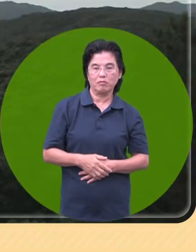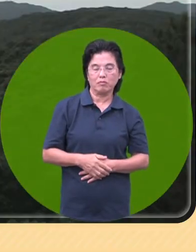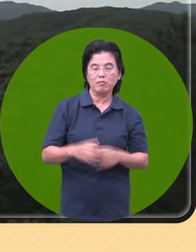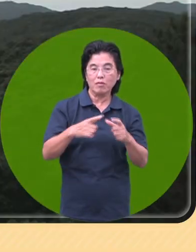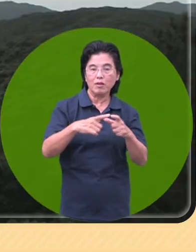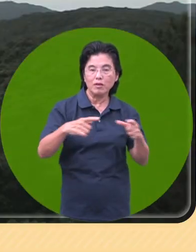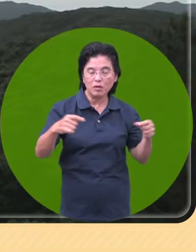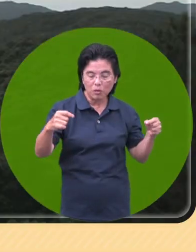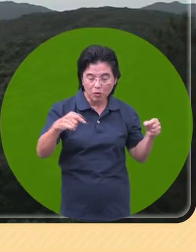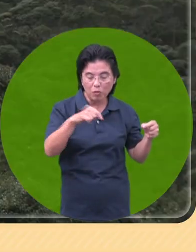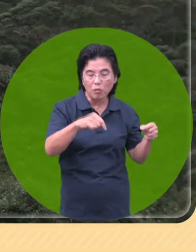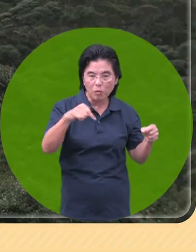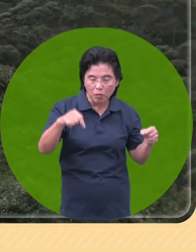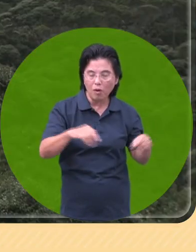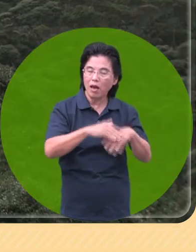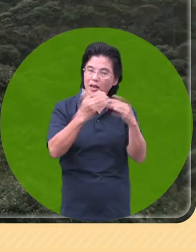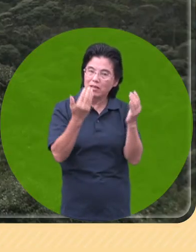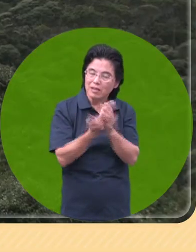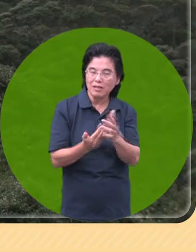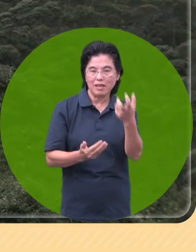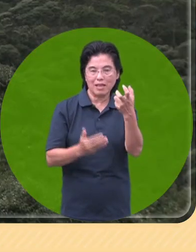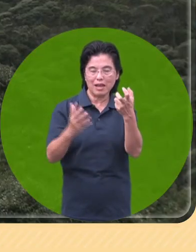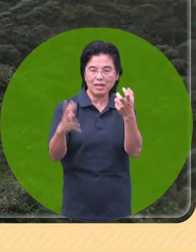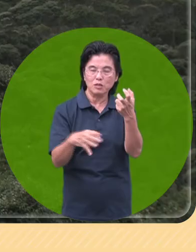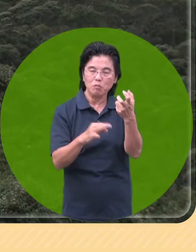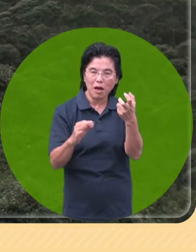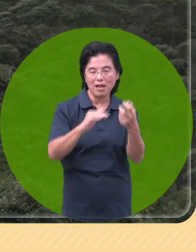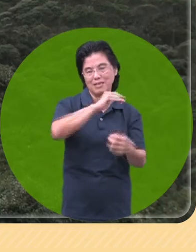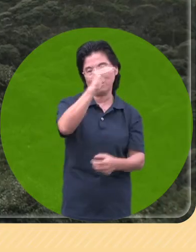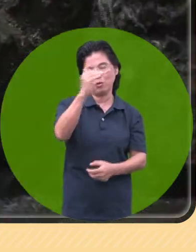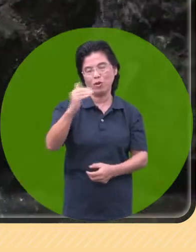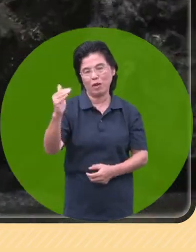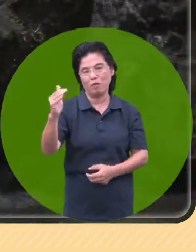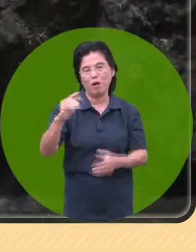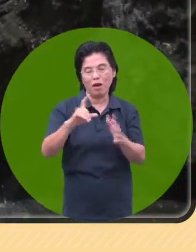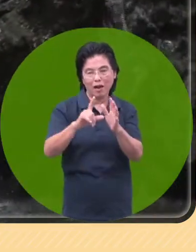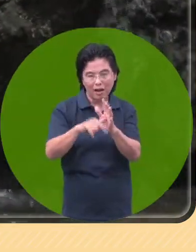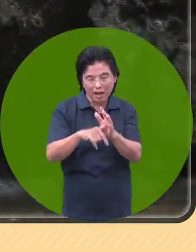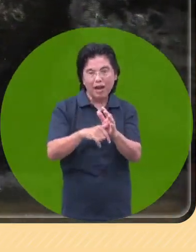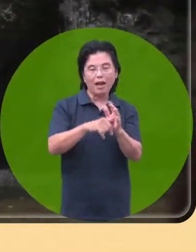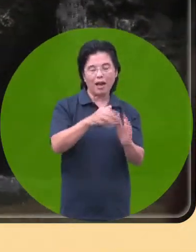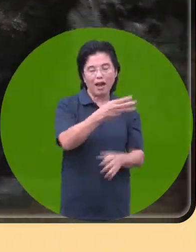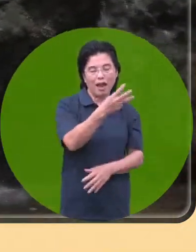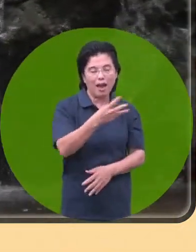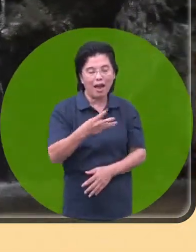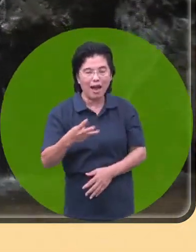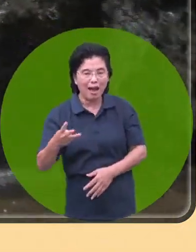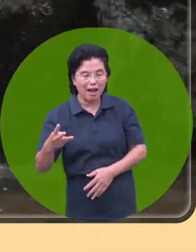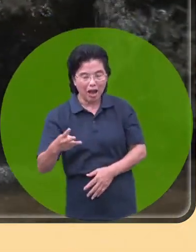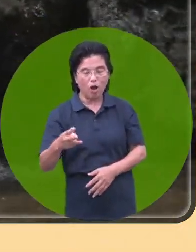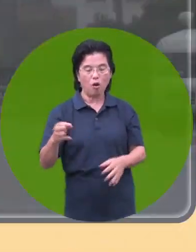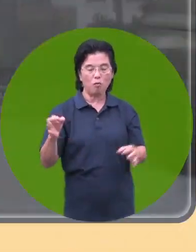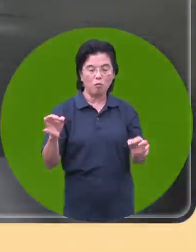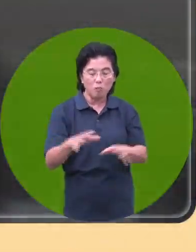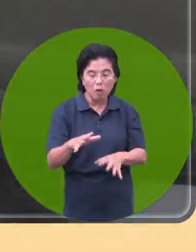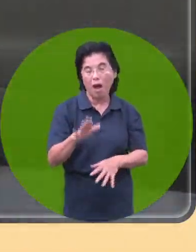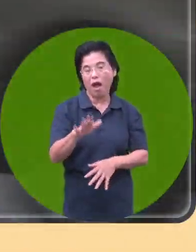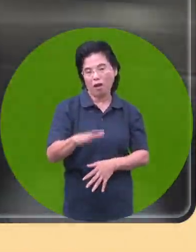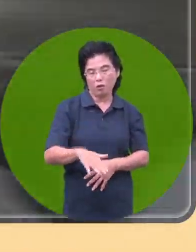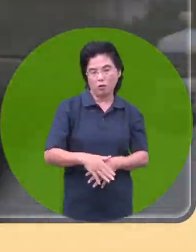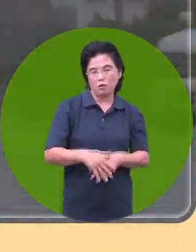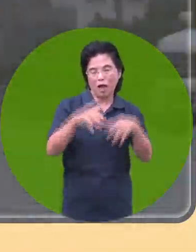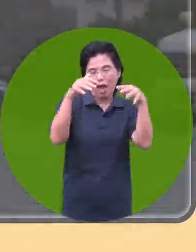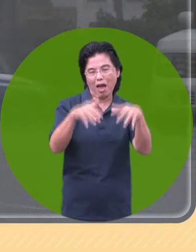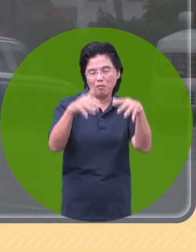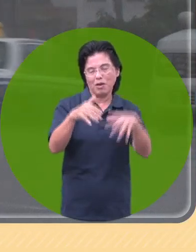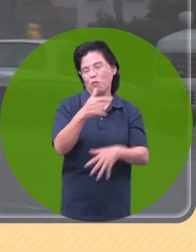日本の国土は全体の7割を山岳地帯が占め、流れの急な河川が多いのが特徴です。雨の量も多